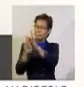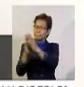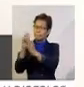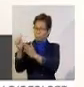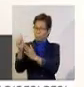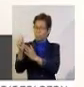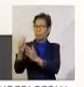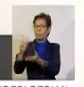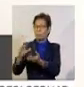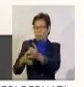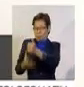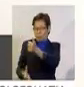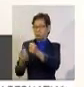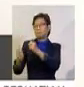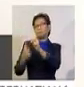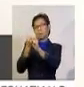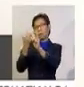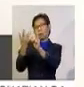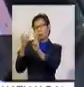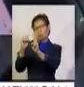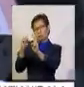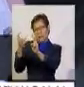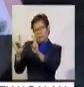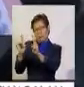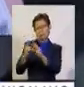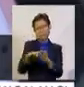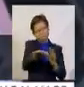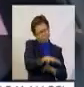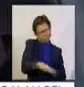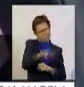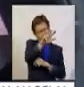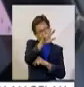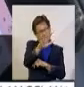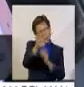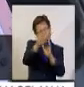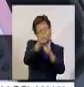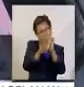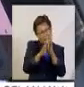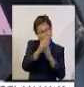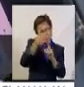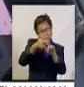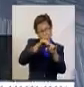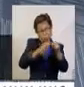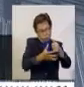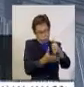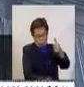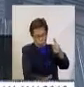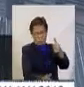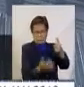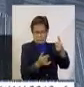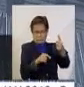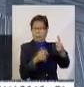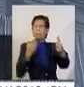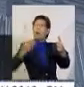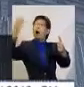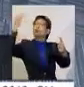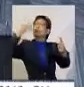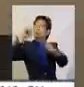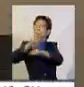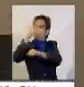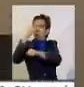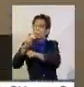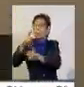RM290.4 bilion peruntukan tahun lepas. Namun, kira-kira RM35 bilion daripada peruntukan ketika itu digunakan